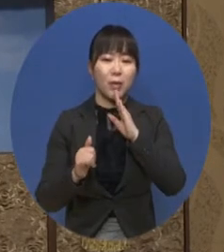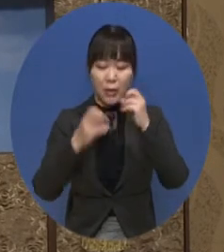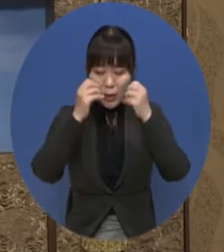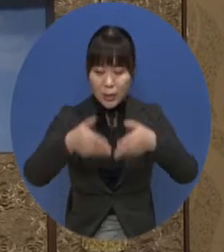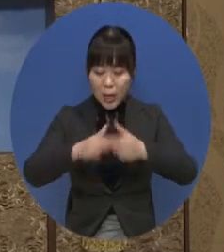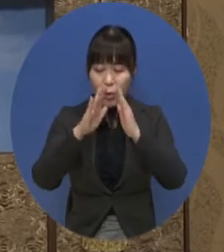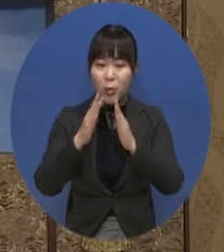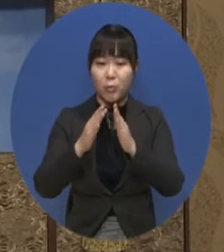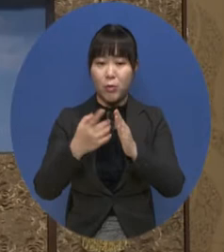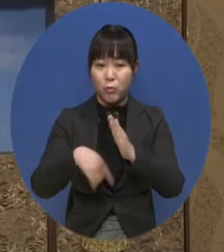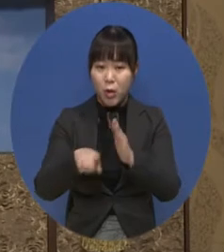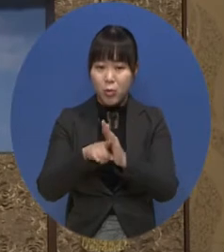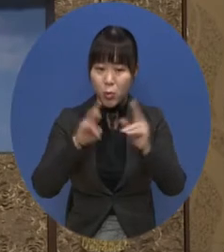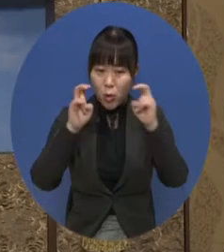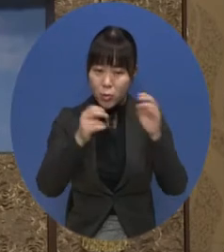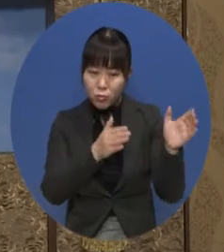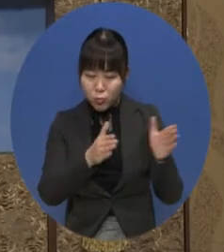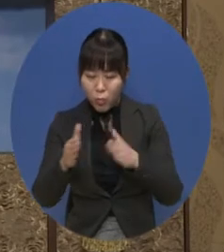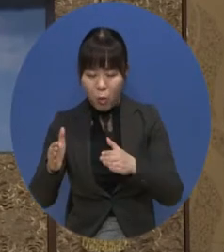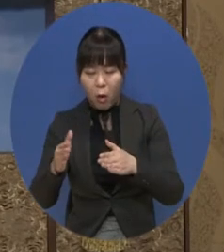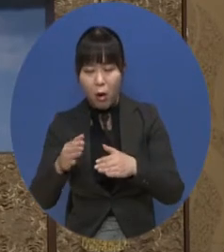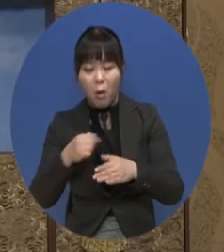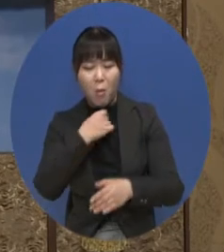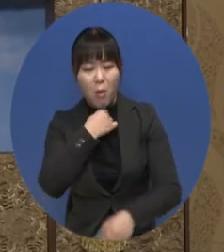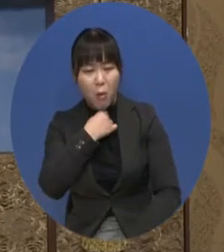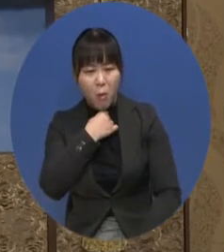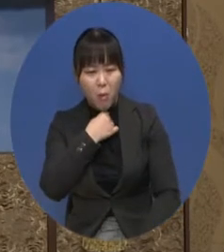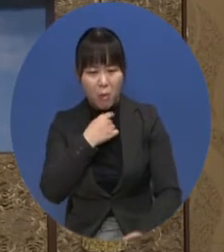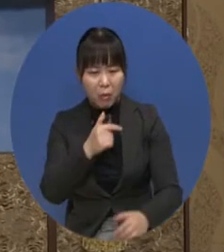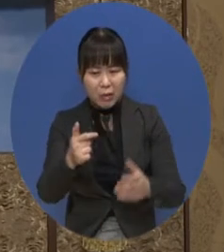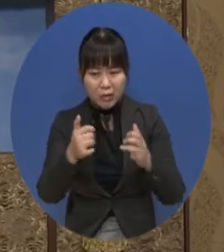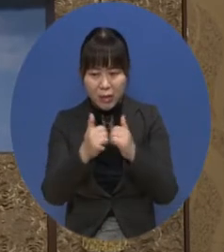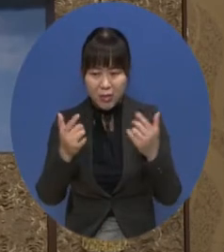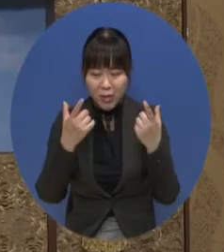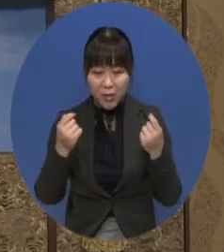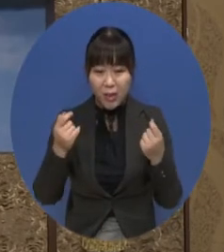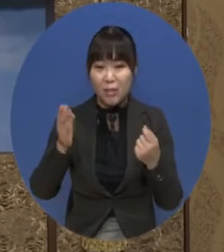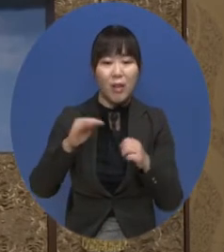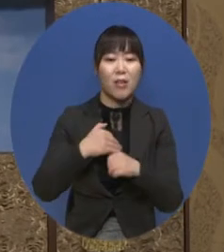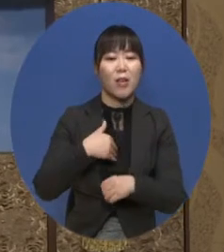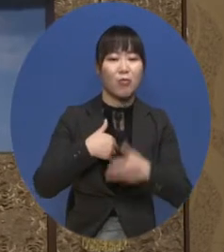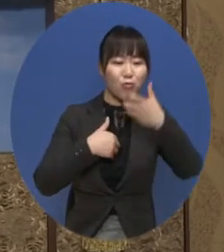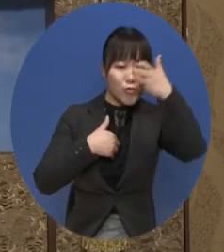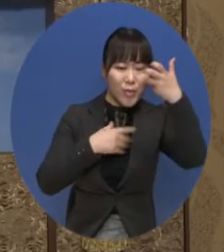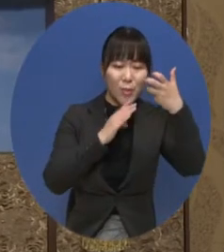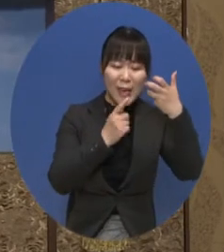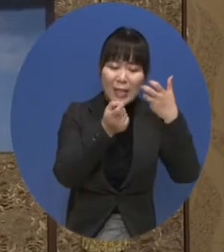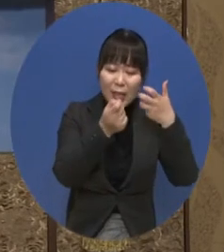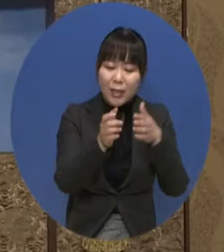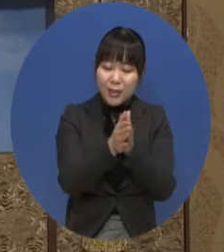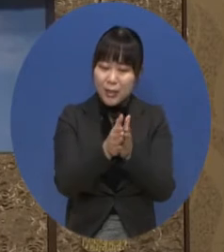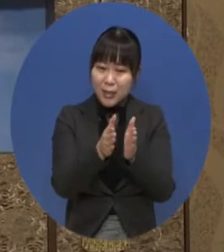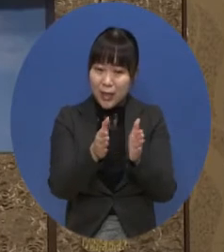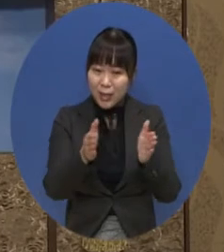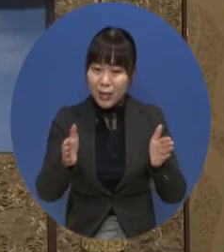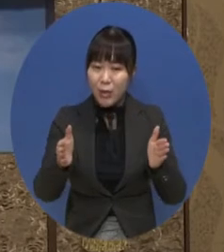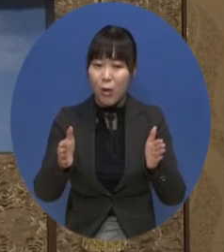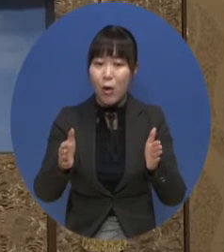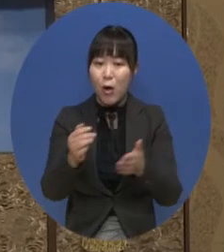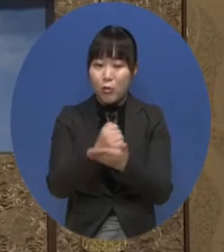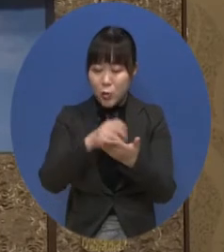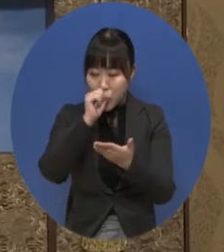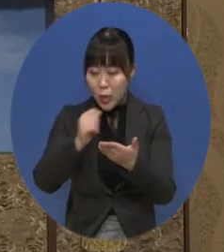창업을 하기 회사를 준비하고 큰 야망이 있는 사람으로 오해를 하시는데 그냥 저의 꿈도 정말 소소하게 시작을 해서 다행히 운